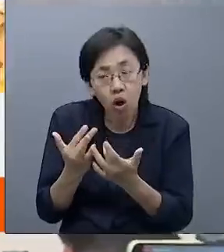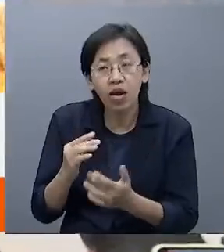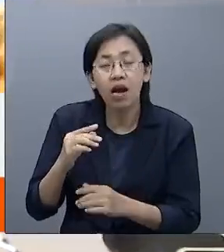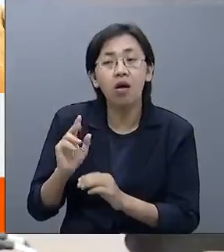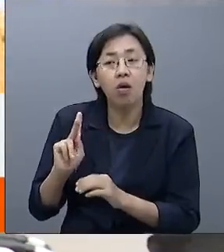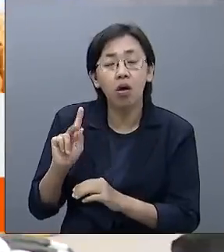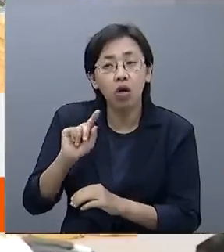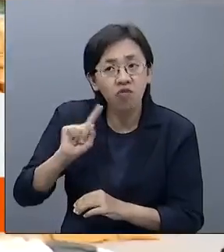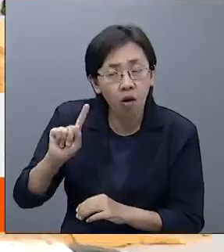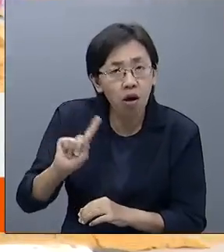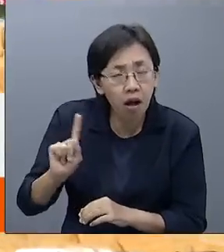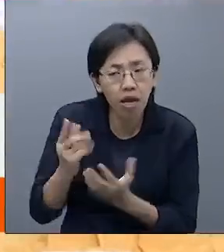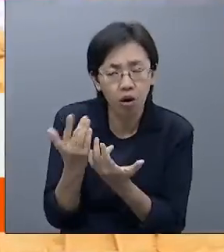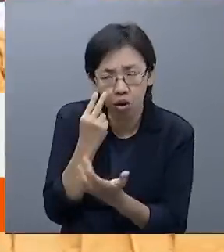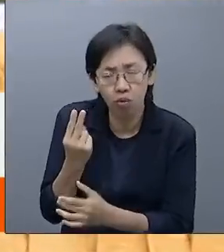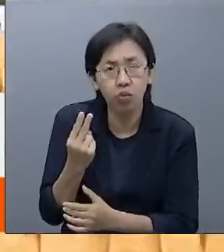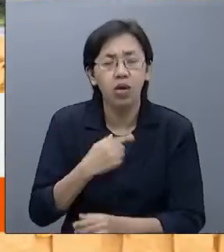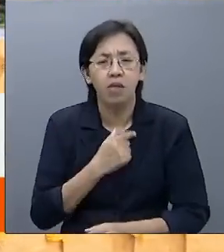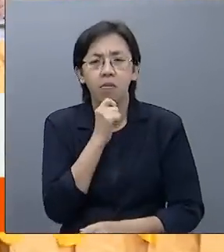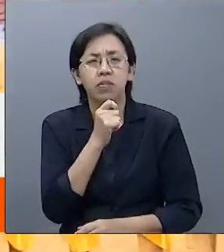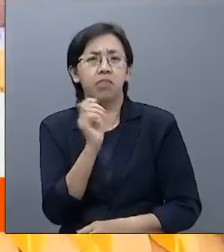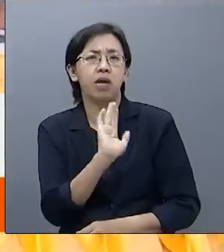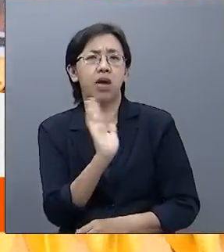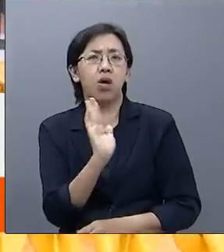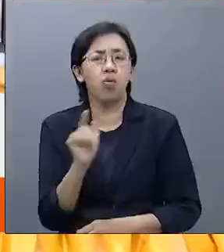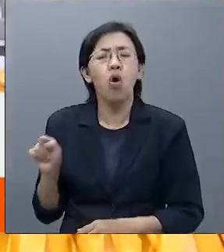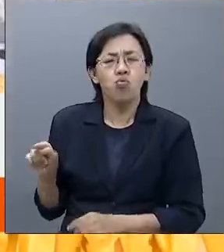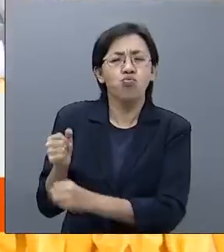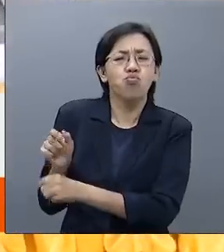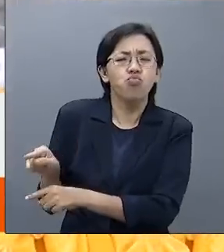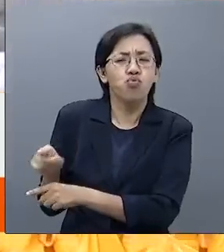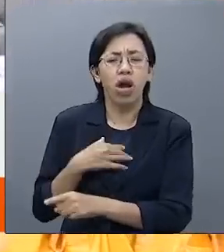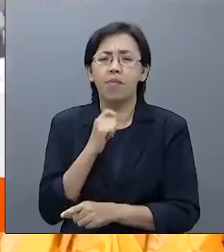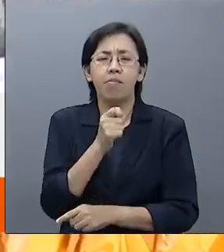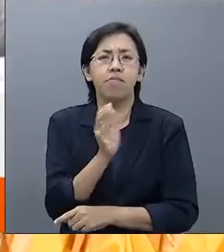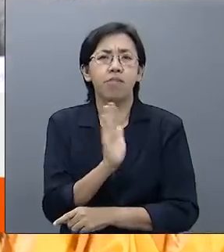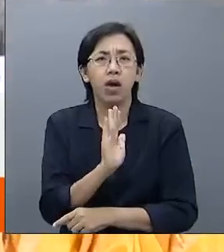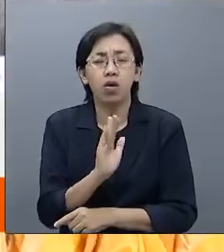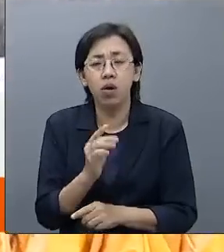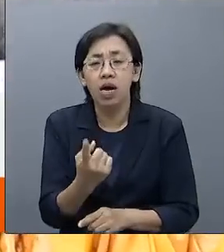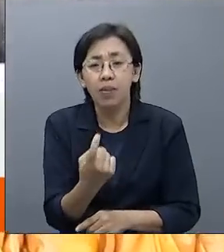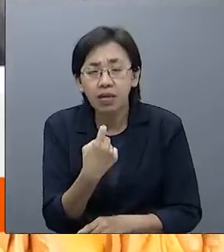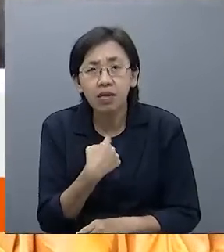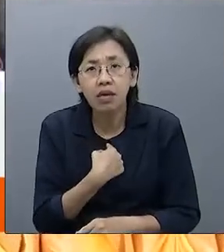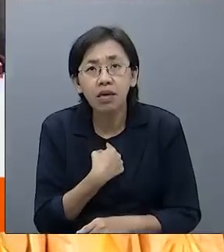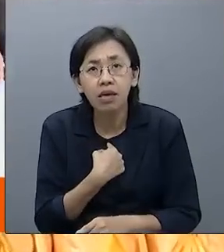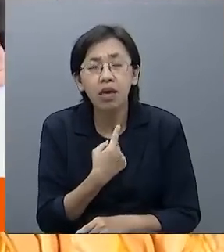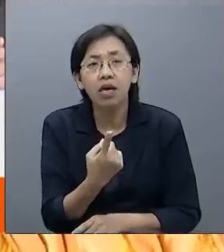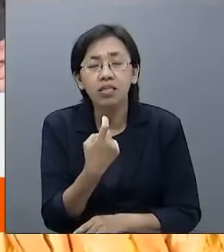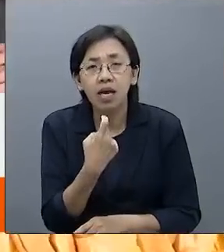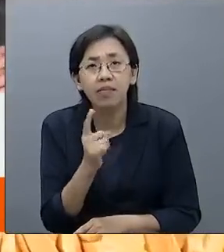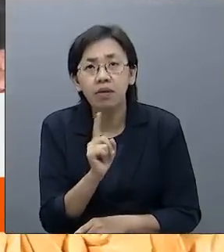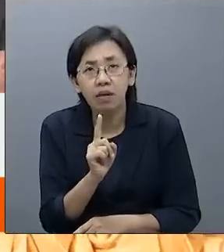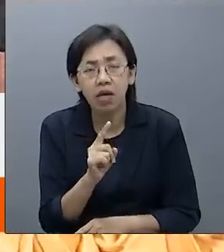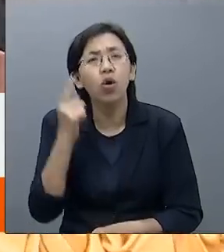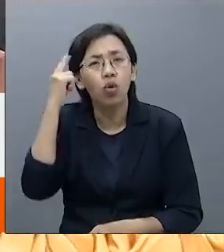ผมก็ไม่ควรที่จะให้สัมภาษณ์ในสิ่งที่มันอยู่ในกระบวนการอยู่แล้วแต่สิ่งที่ท่านพูดมาเป็นประเด็นขึ้นมาเนี่ยไม่ได้เป็นประเด็นที่กังวลเพราะว่าทรา